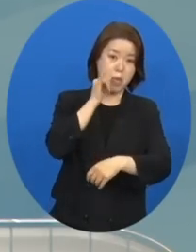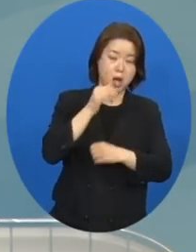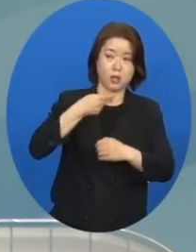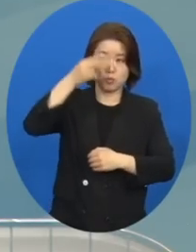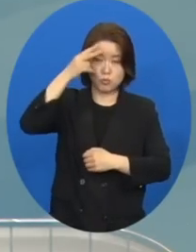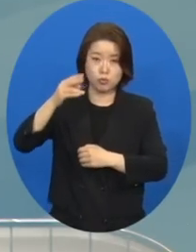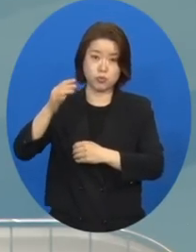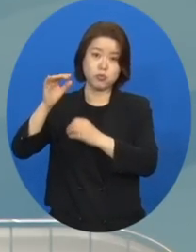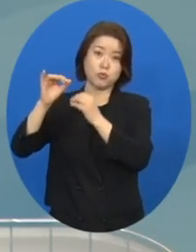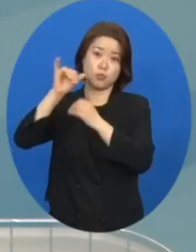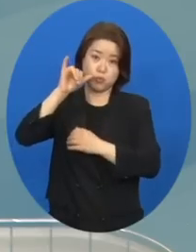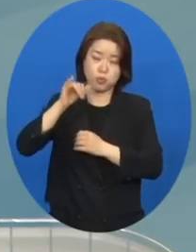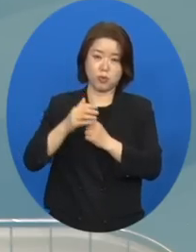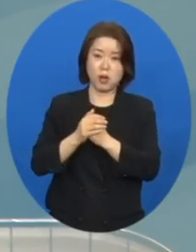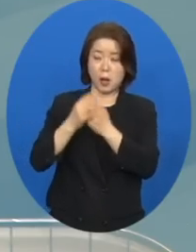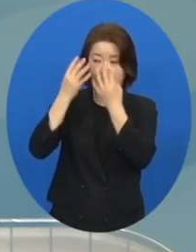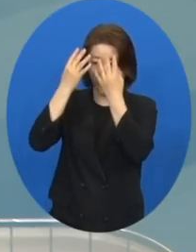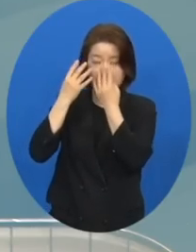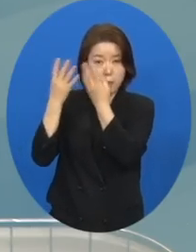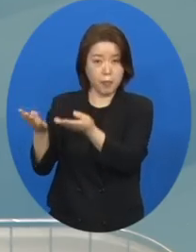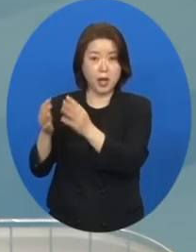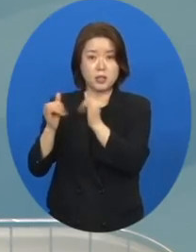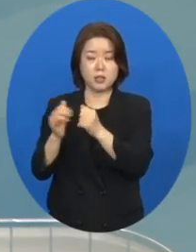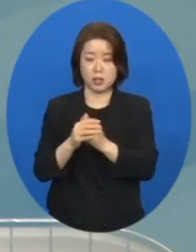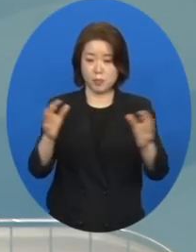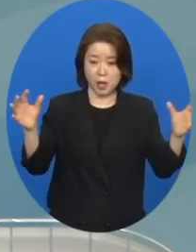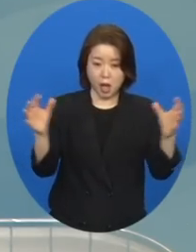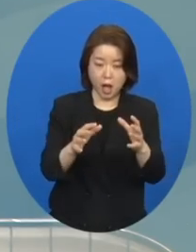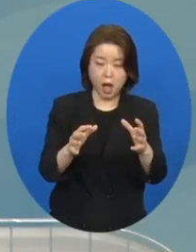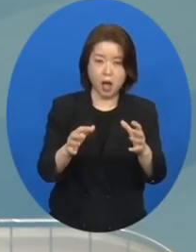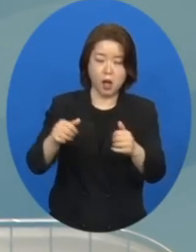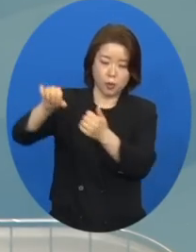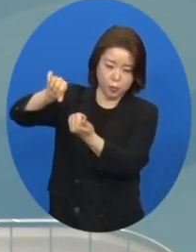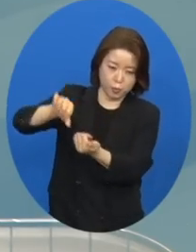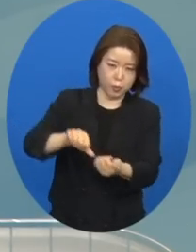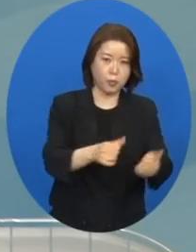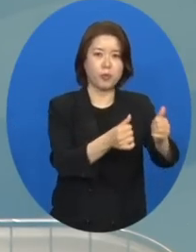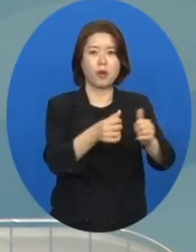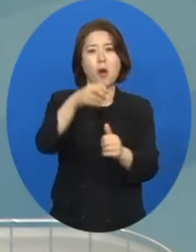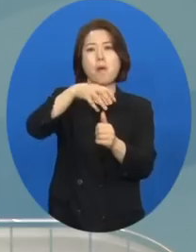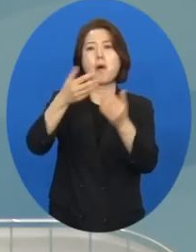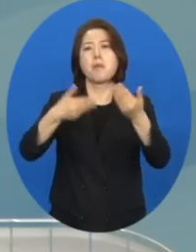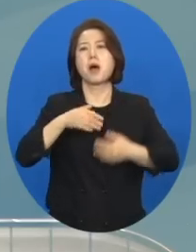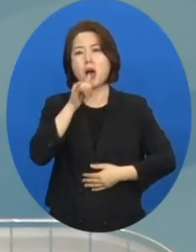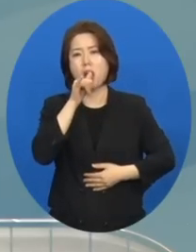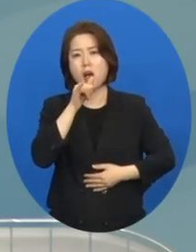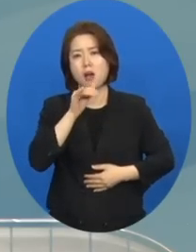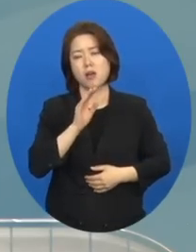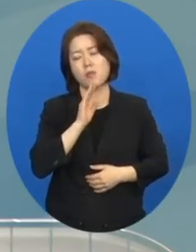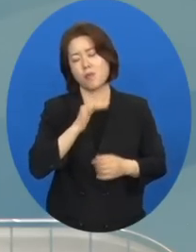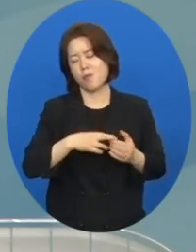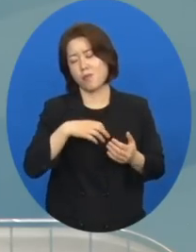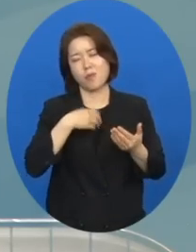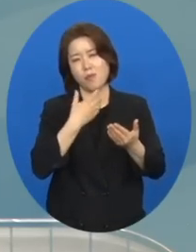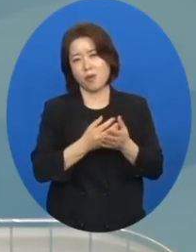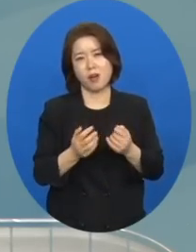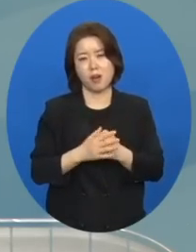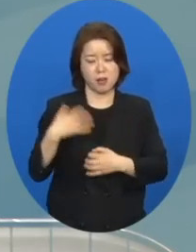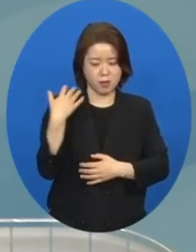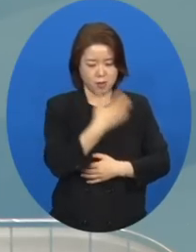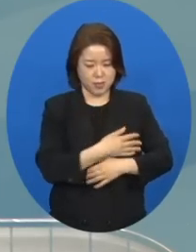중독자와 재소자들이 단체로 침내 를 거기서 받았습니다 얼마나 감격스러운 온몸에는